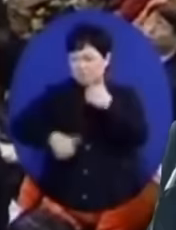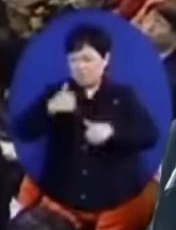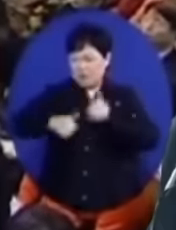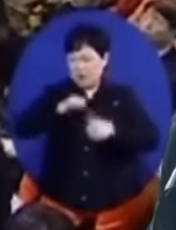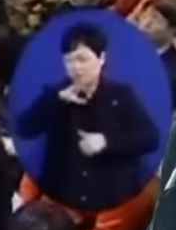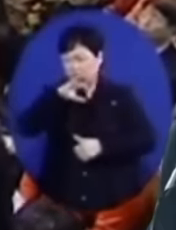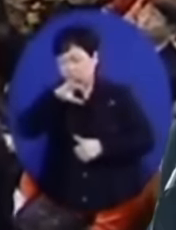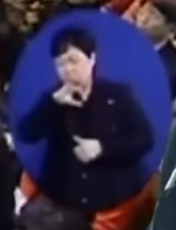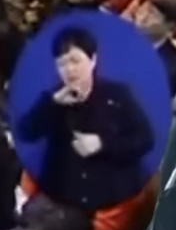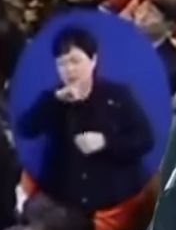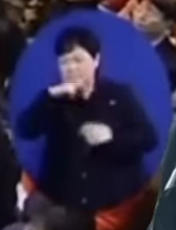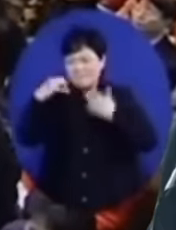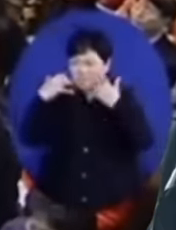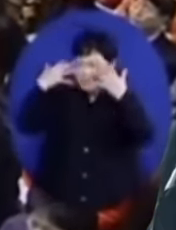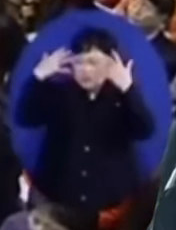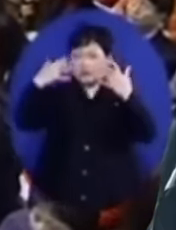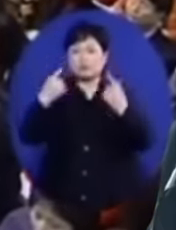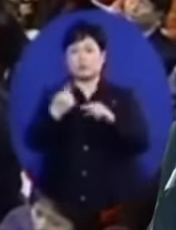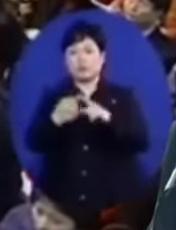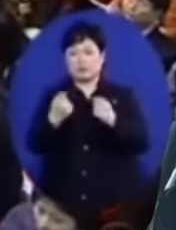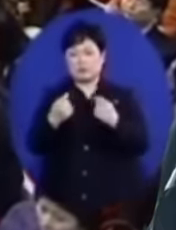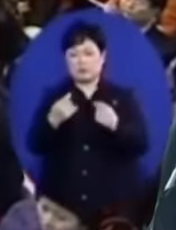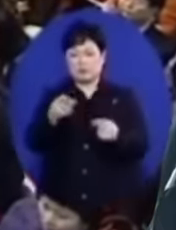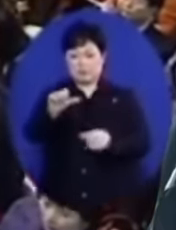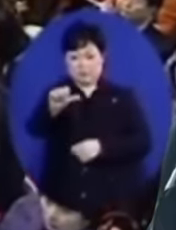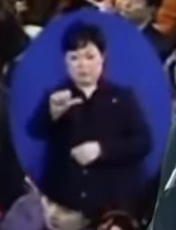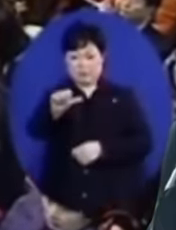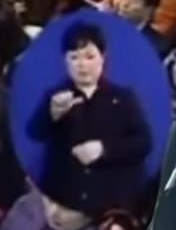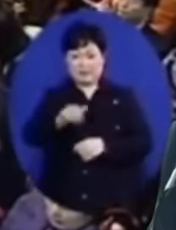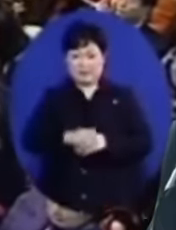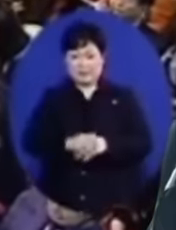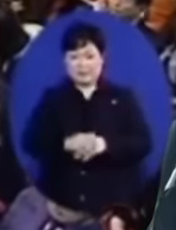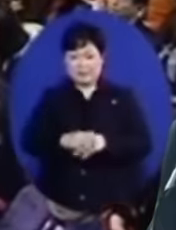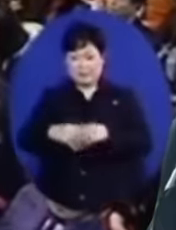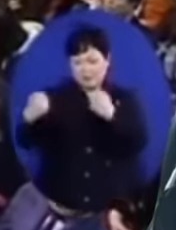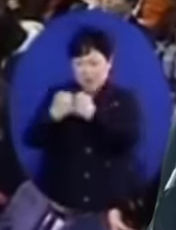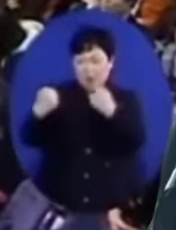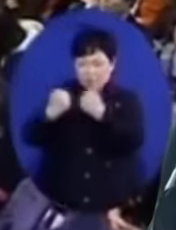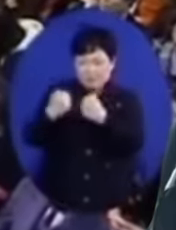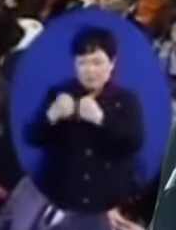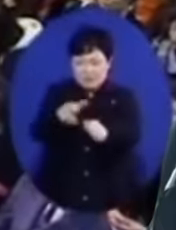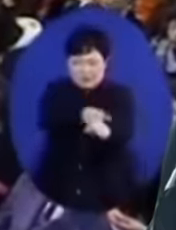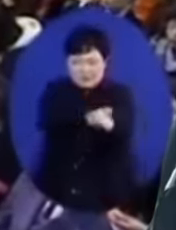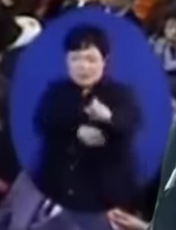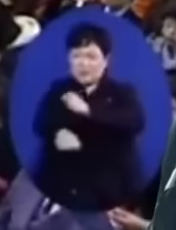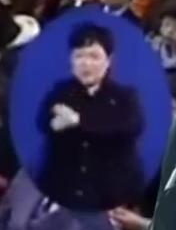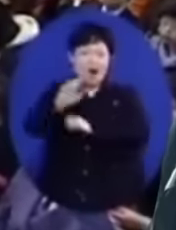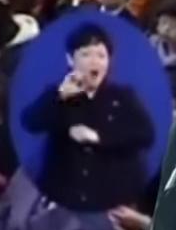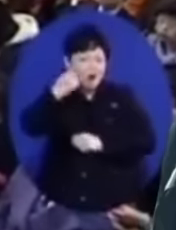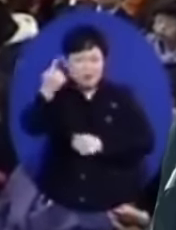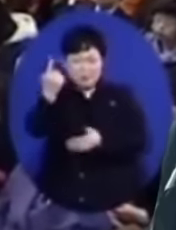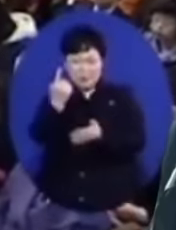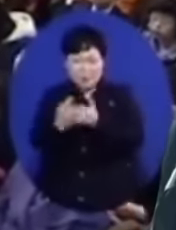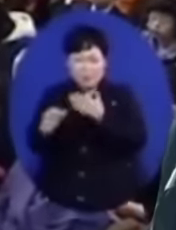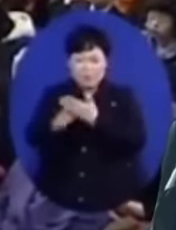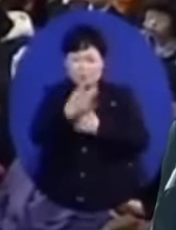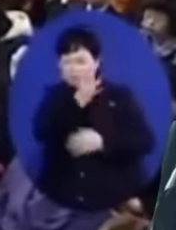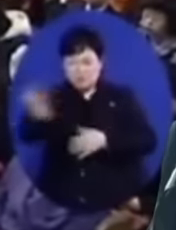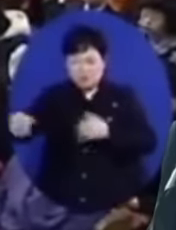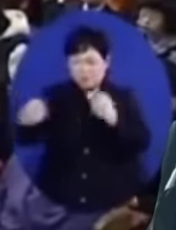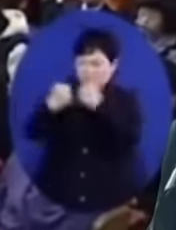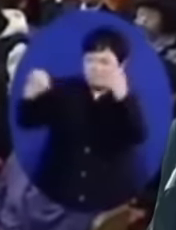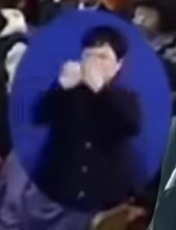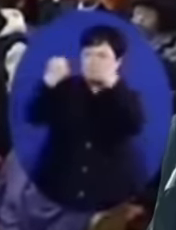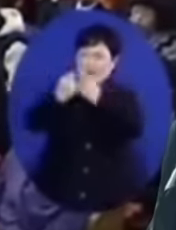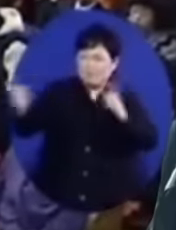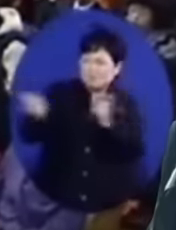쌓여 혈기를 부리는 태도인 것입니다. 다섯째는 전투형입니다. 어려움이 오면 무턱대고 싸우려고 들며